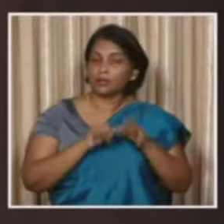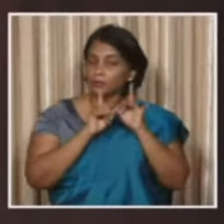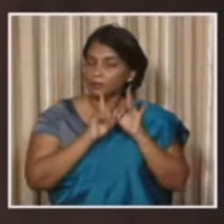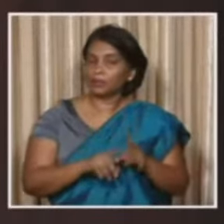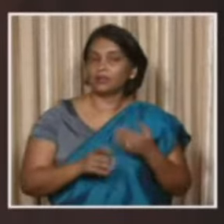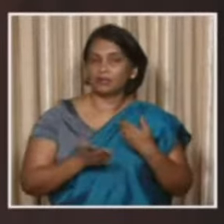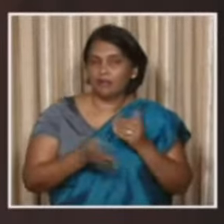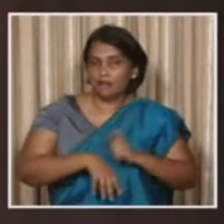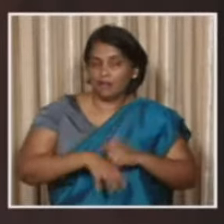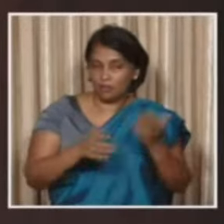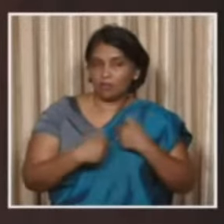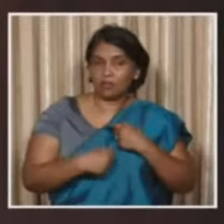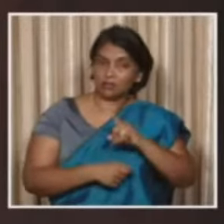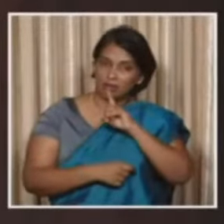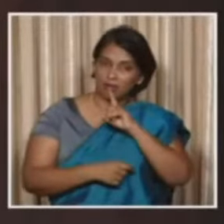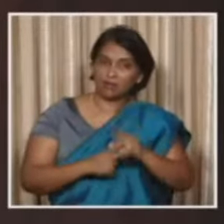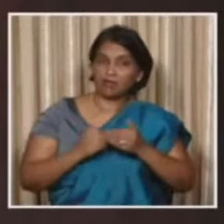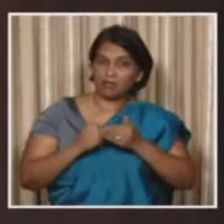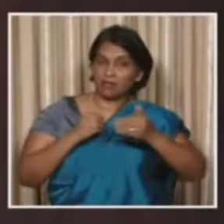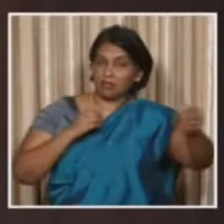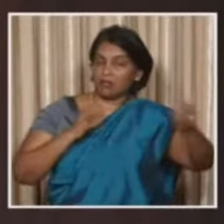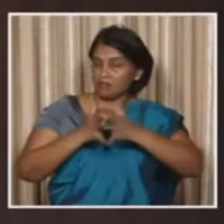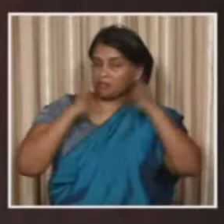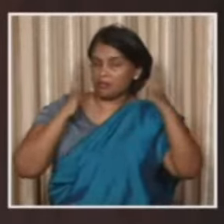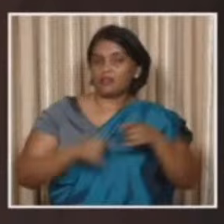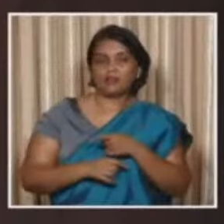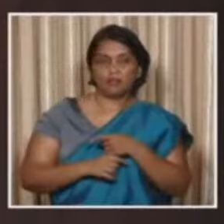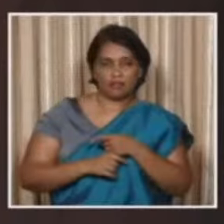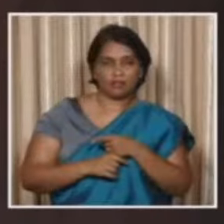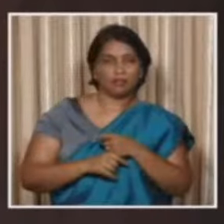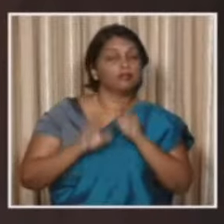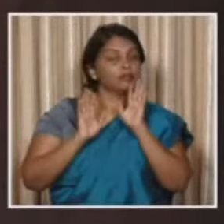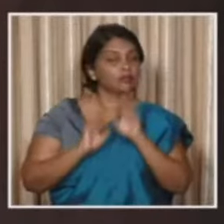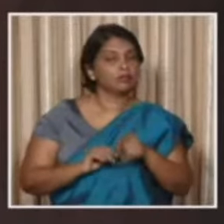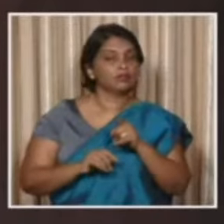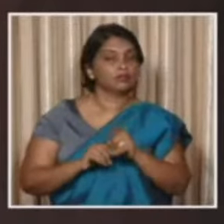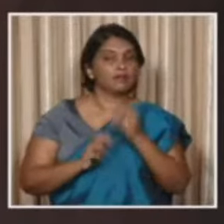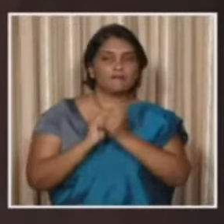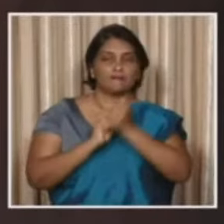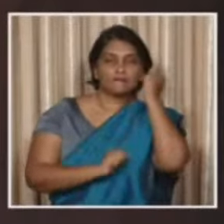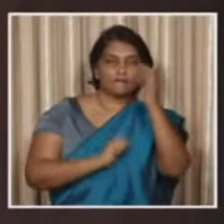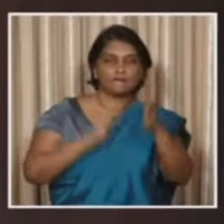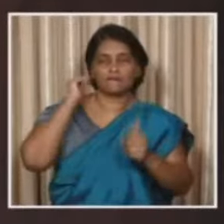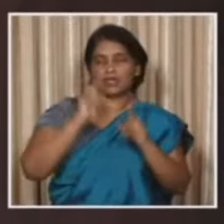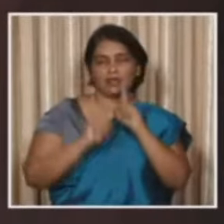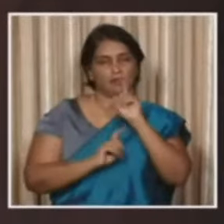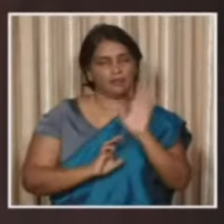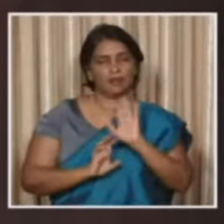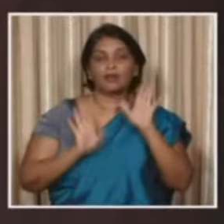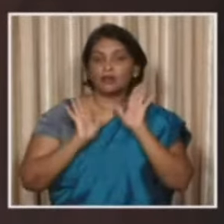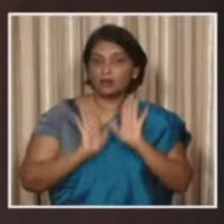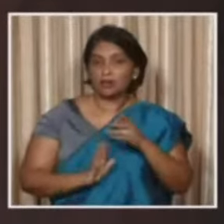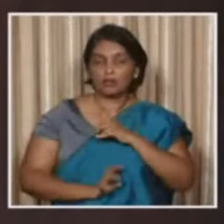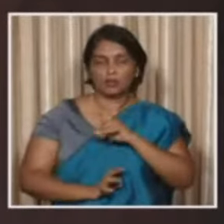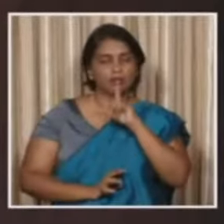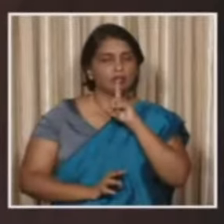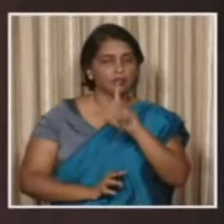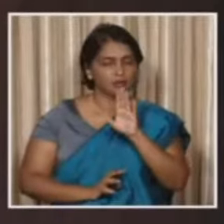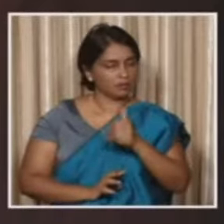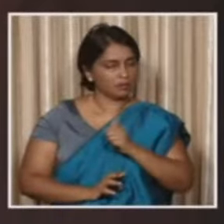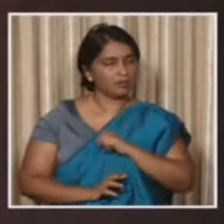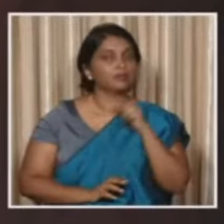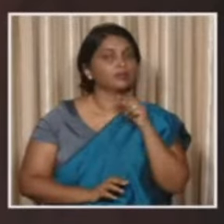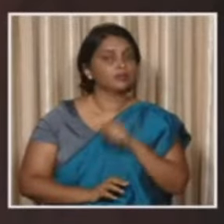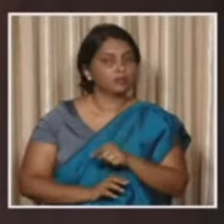මට වෙලා තියෙනවා නම් මං කියන්නම් මේක තව දිගාරින්න ගොඩක් දේවල් තියෙනවා. නමුත් එක එක කරන්න මඩ ගහන්න මං සූදානම් නැහැ. ඒ නිසා මං කියන්න කැමති